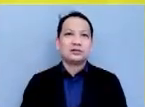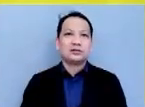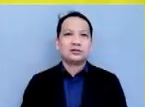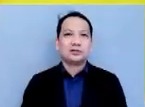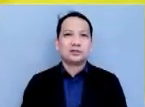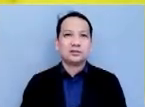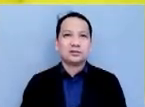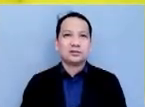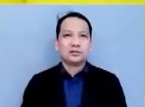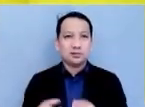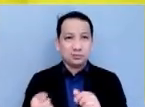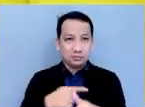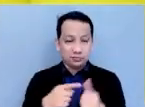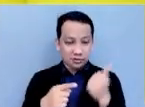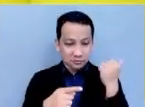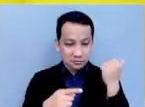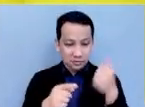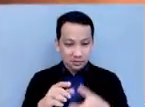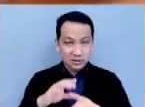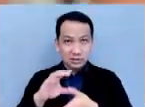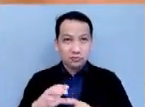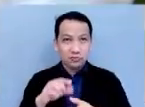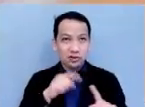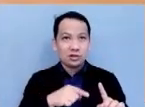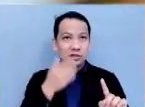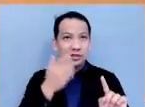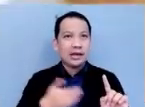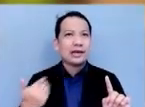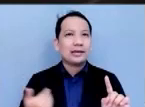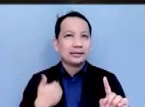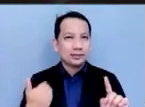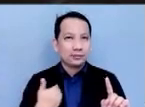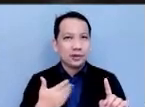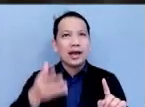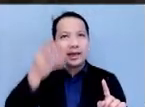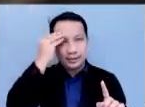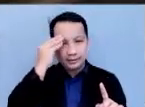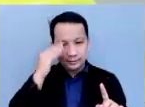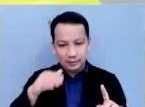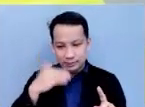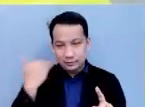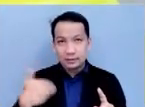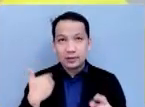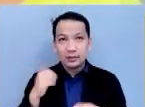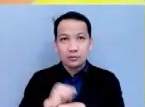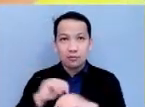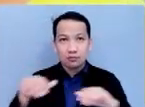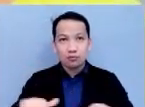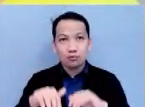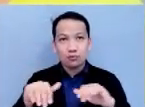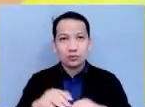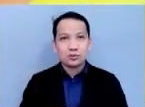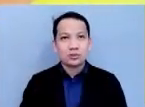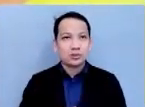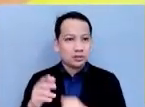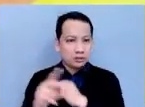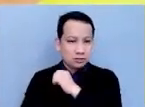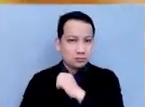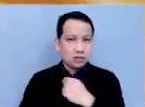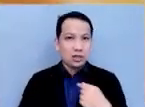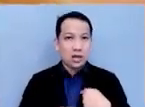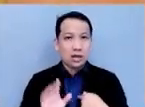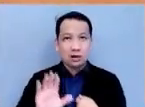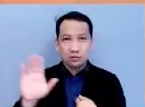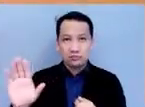Tubong Zamboanga si kapatid na Jake at sa murang edad ay natuto ng magbanat ng buto. Sa probinsya, ang hirap talaga ng